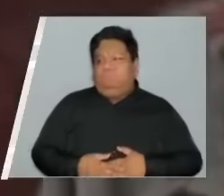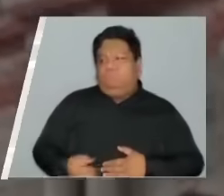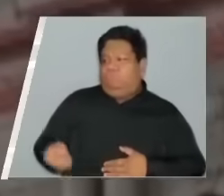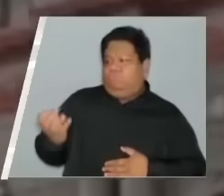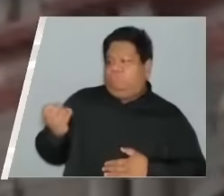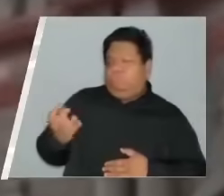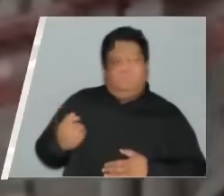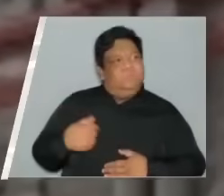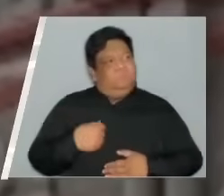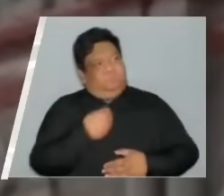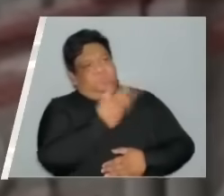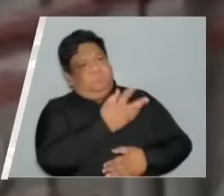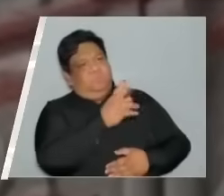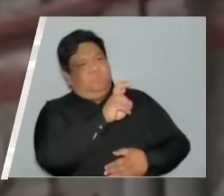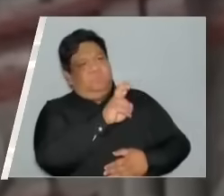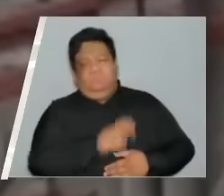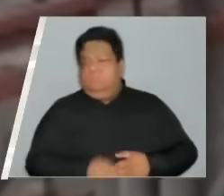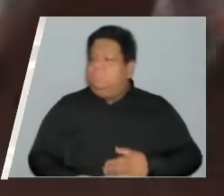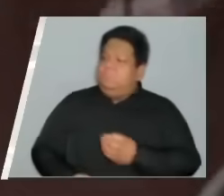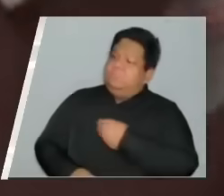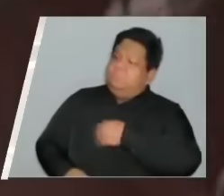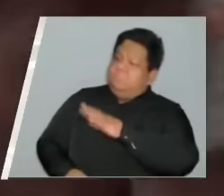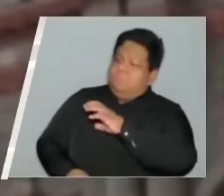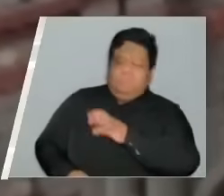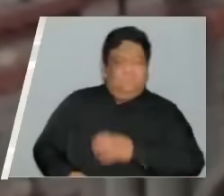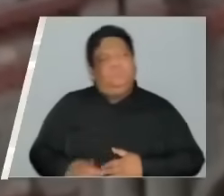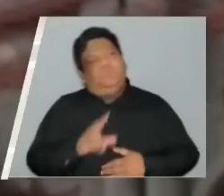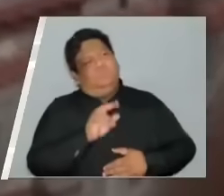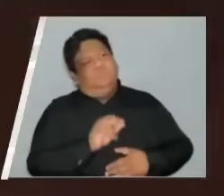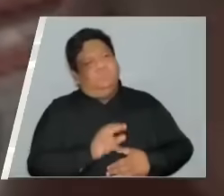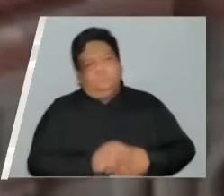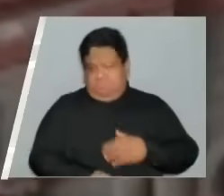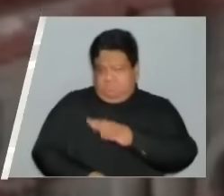Hindi, 500. No, I can't give you 500. You say